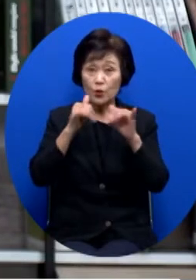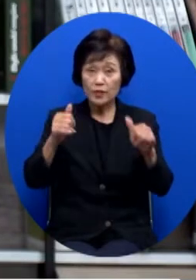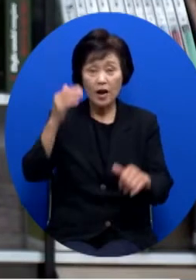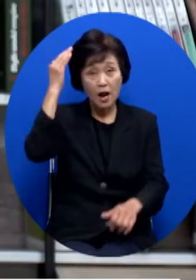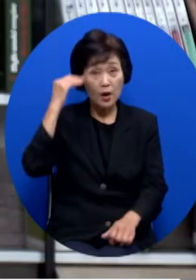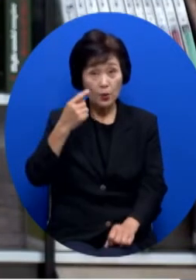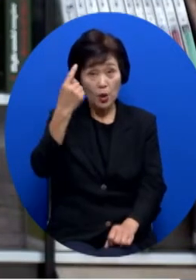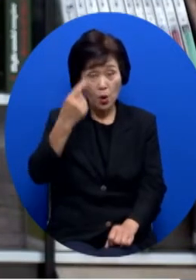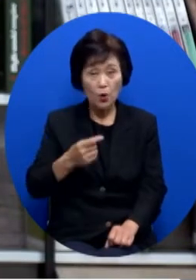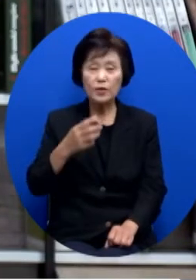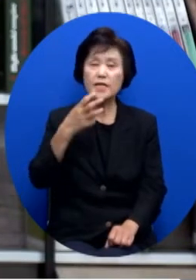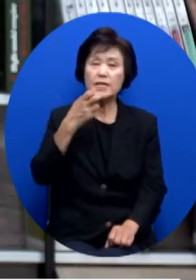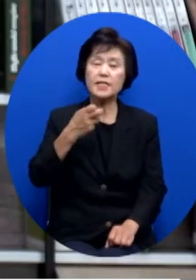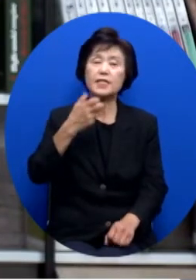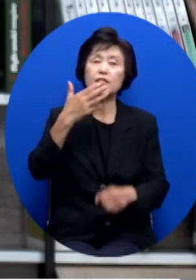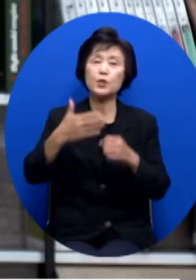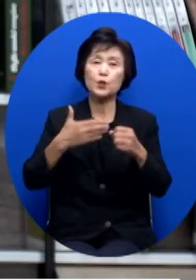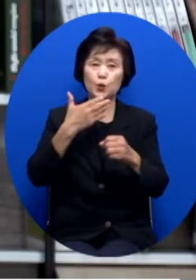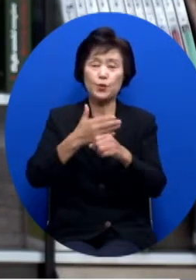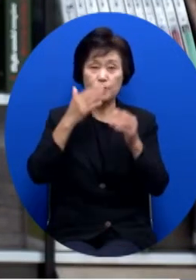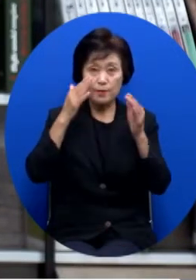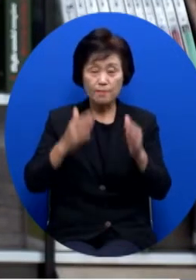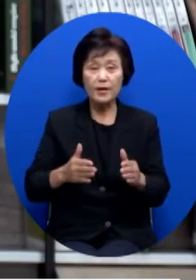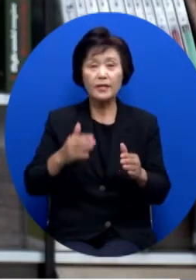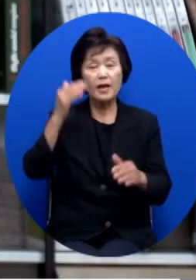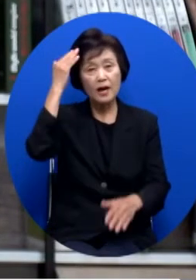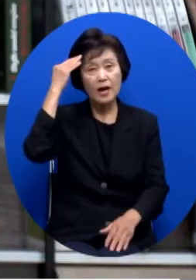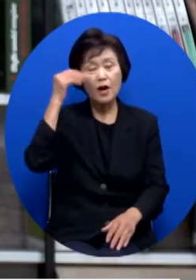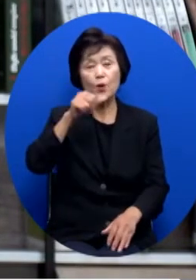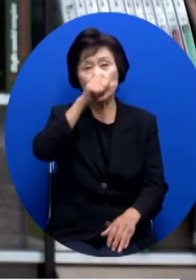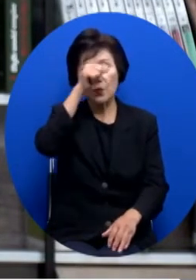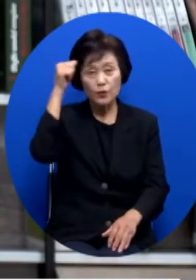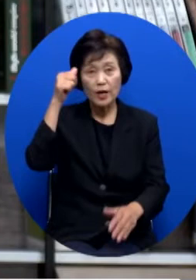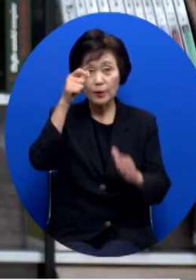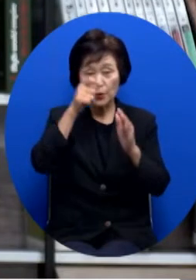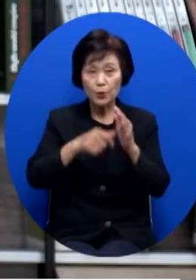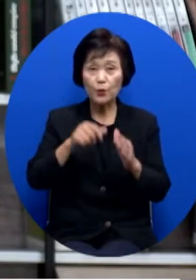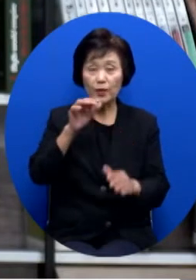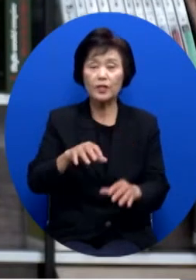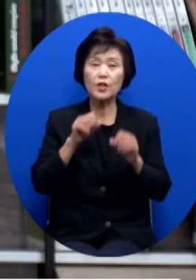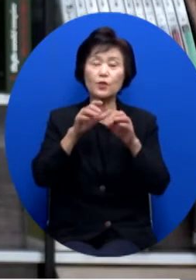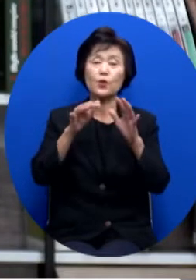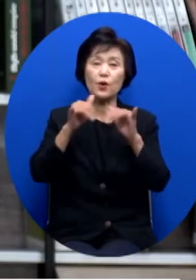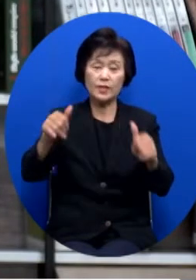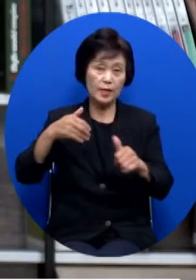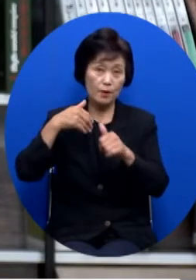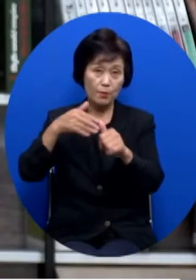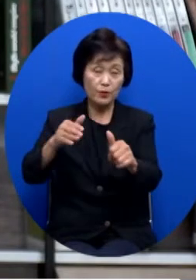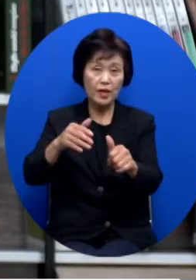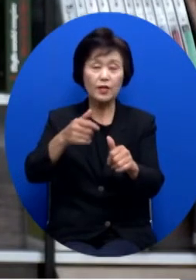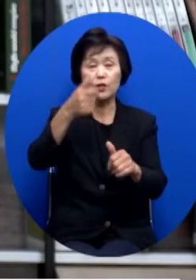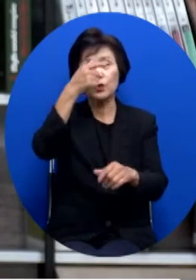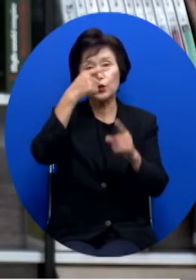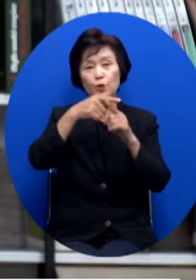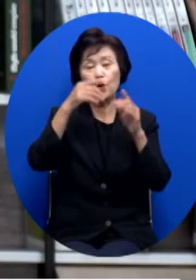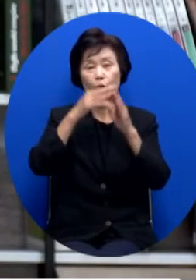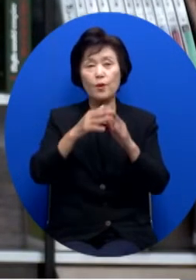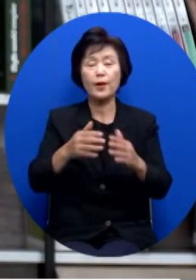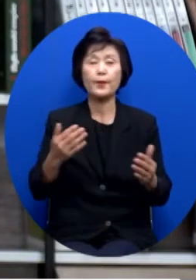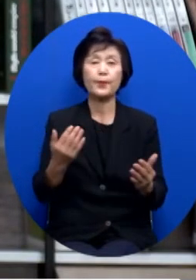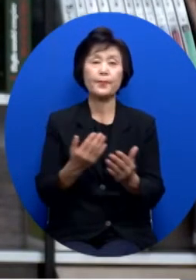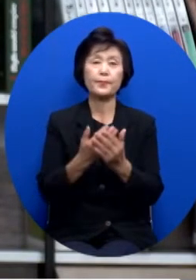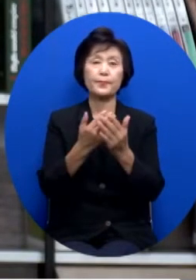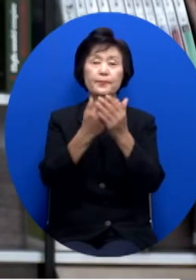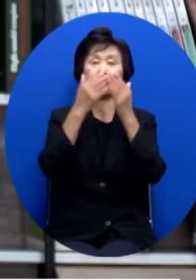불과 29년만에 한국장로교회는 선교사를 파송하는 교회로 성장하게 된